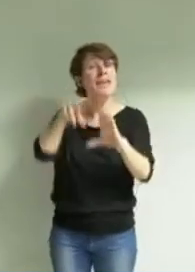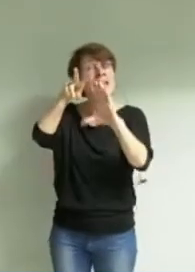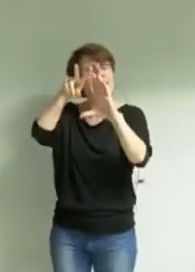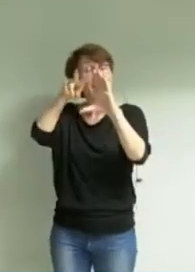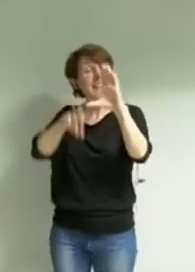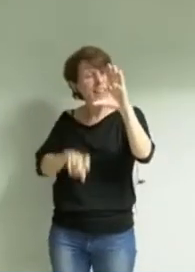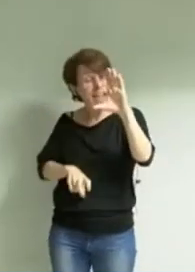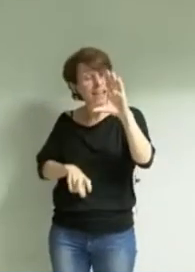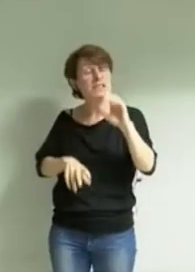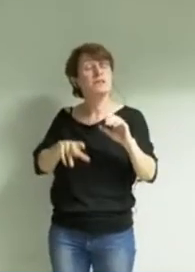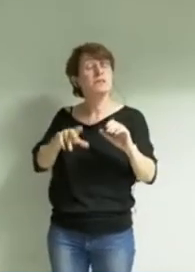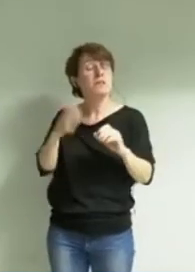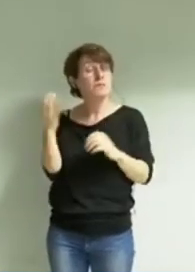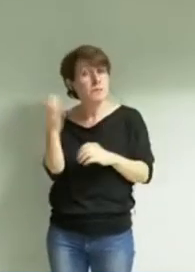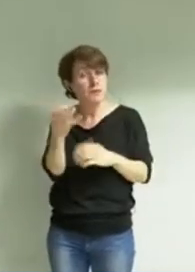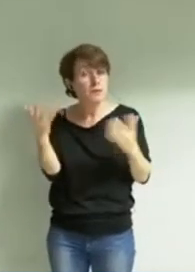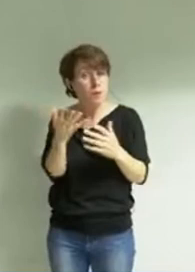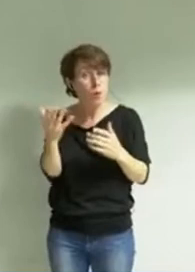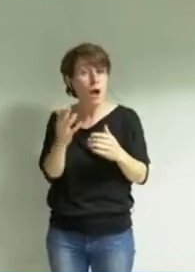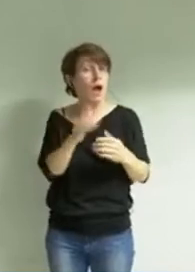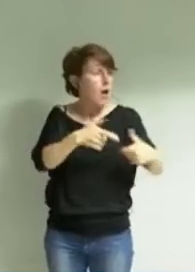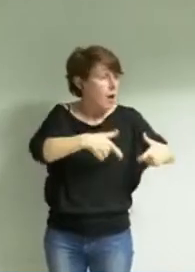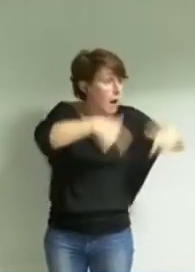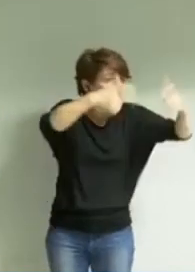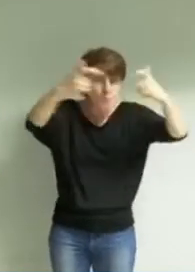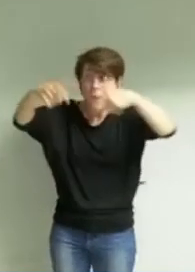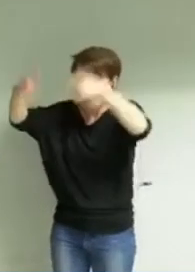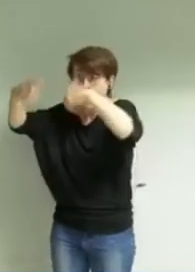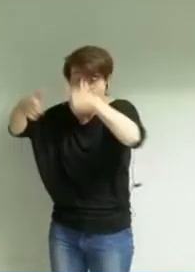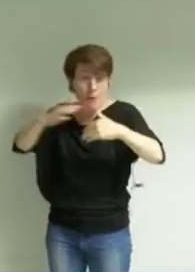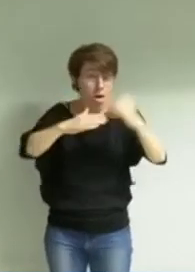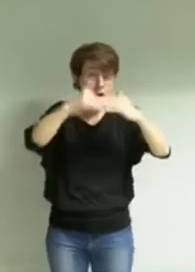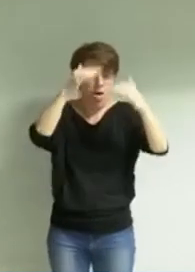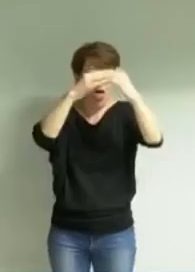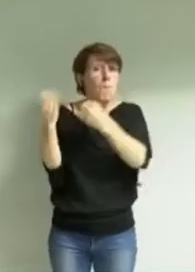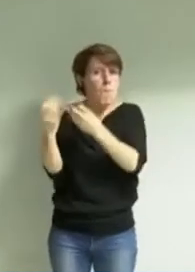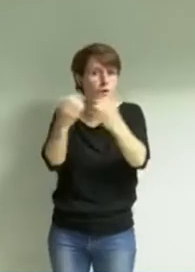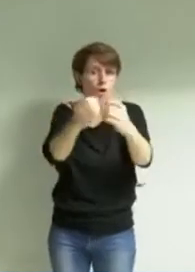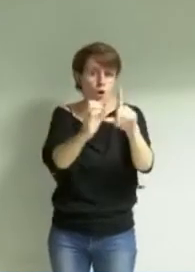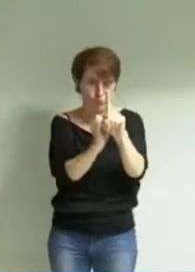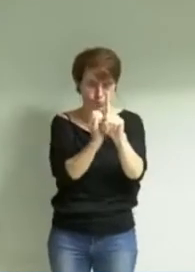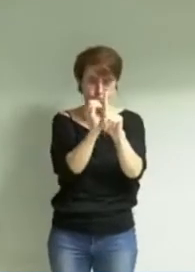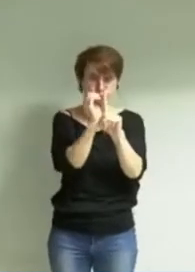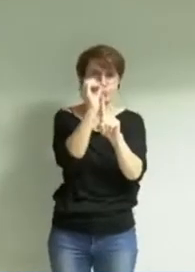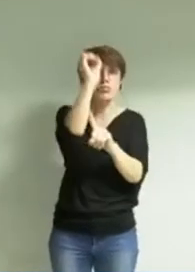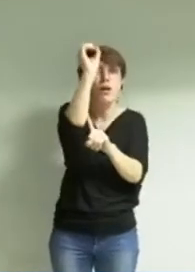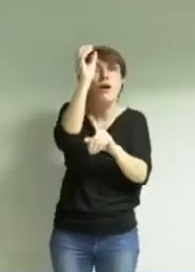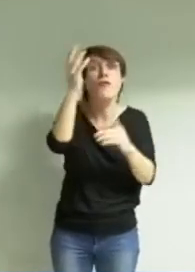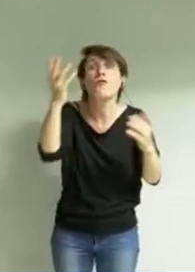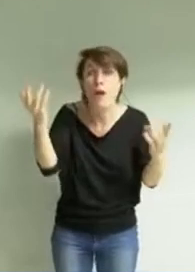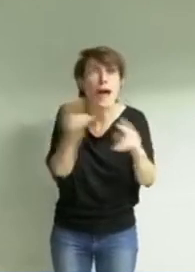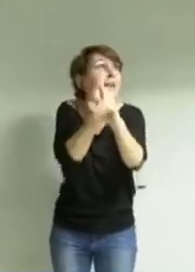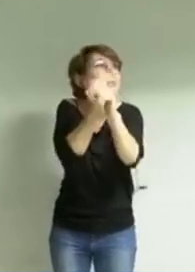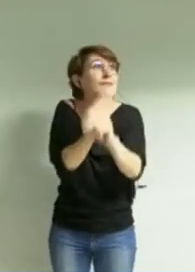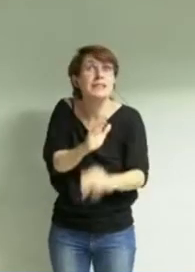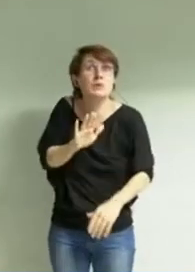contribution, l'urbanisme est la contribution à l'élévation des températures. C'est la